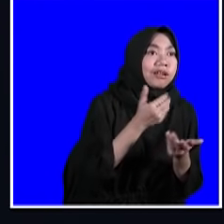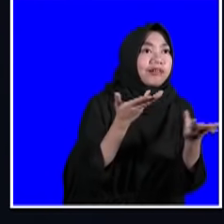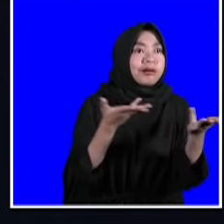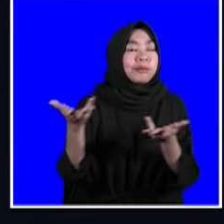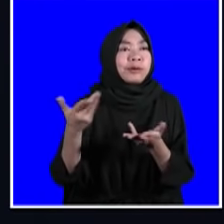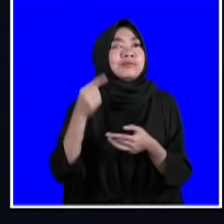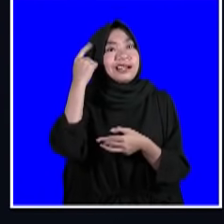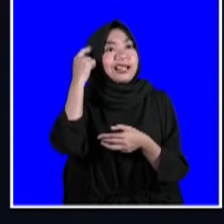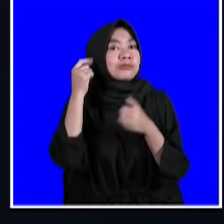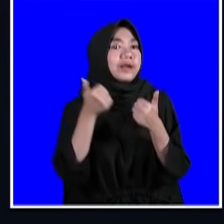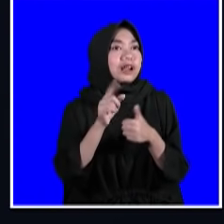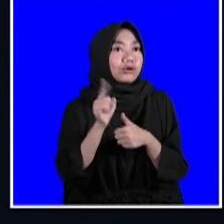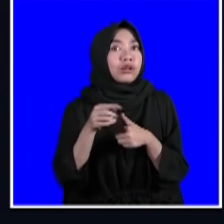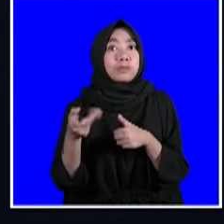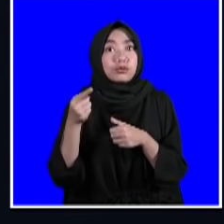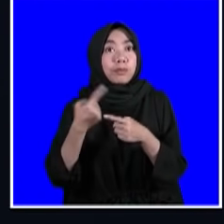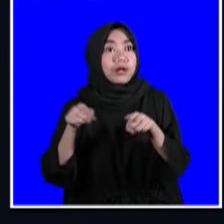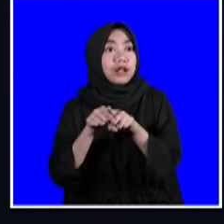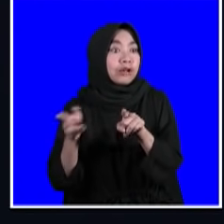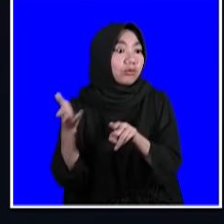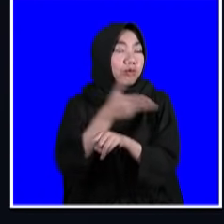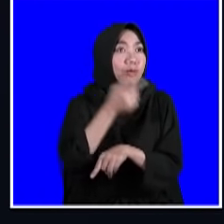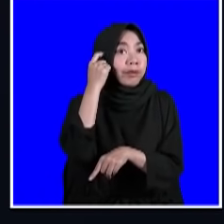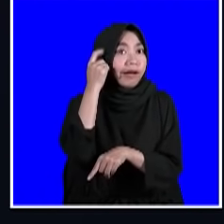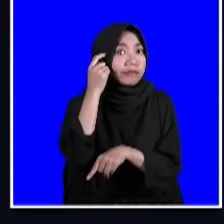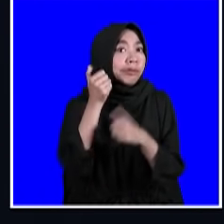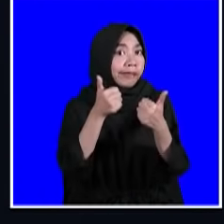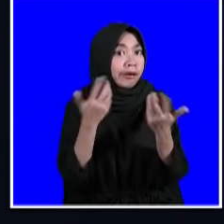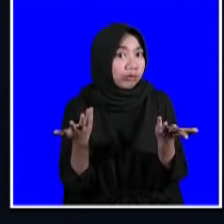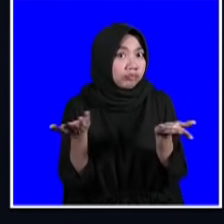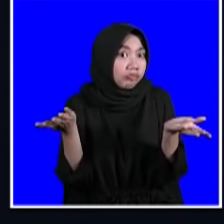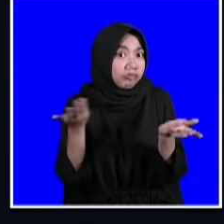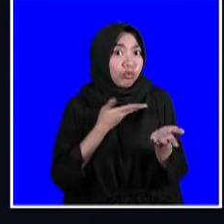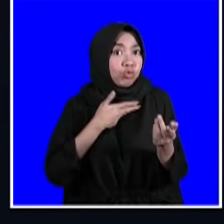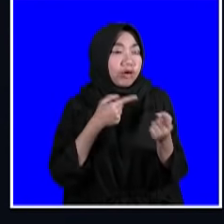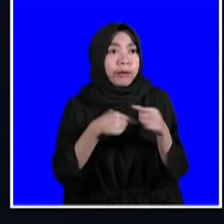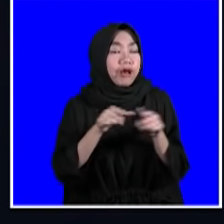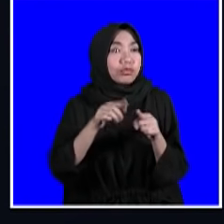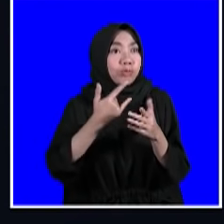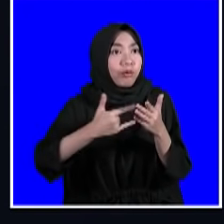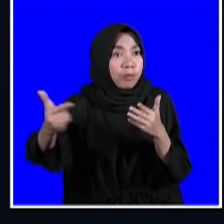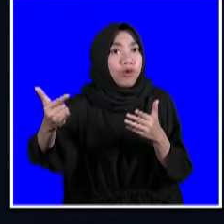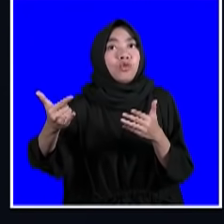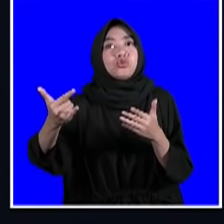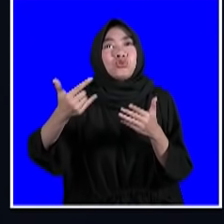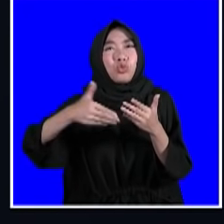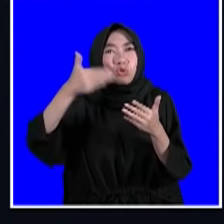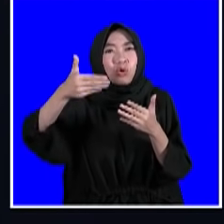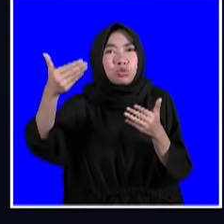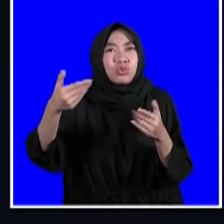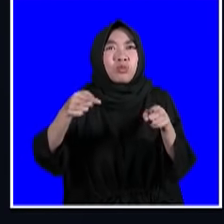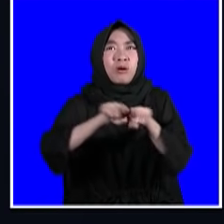niat baik. Kan pada awalnya juga ketika menikah, kita juga ingin selamanya ya. Namun jalan hidup menentukan lain, sehingga di